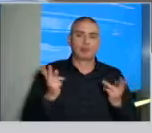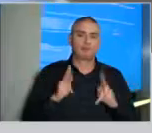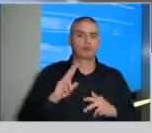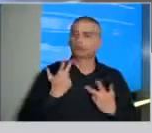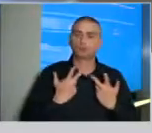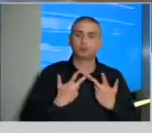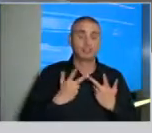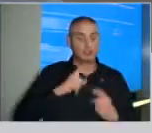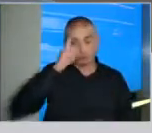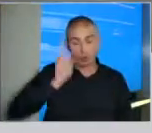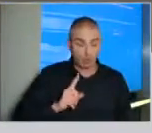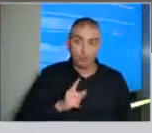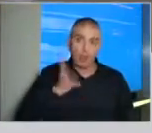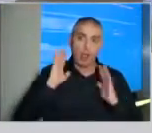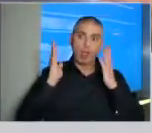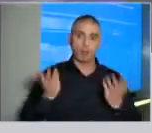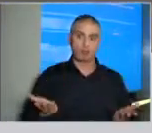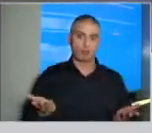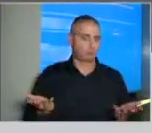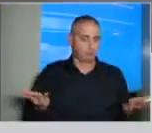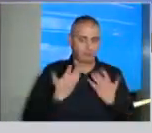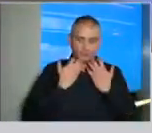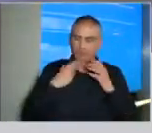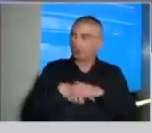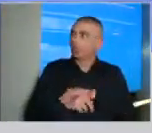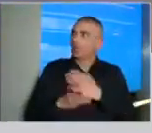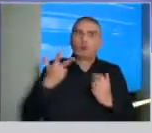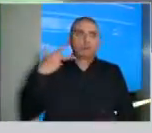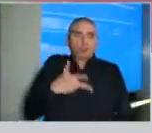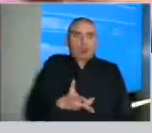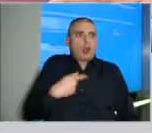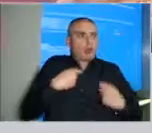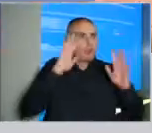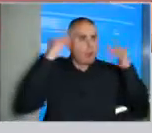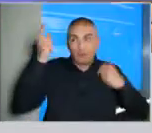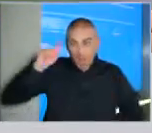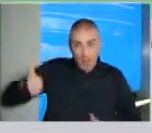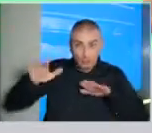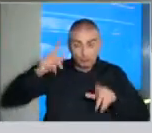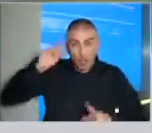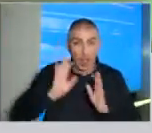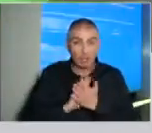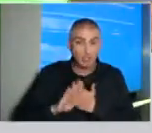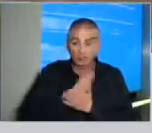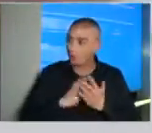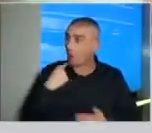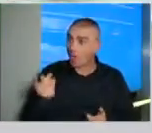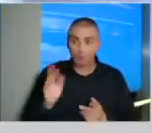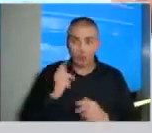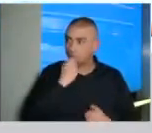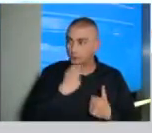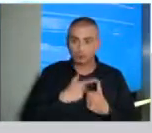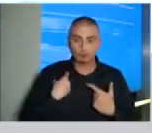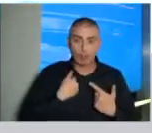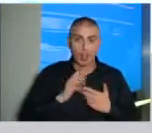שלישית, ואם הוא לא יודע זה חמור מאוד. זה פרשת ריגול, פרשת צוללות למצרים, והוא לא יודע משום דבר. לא דיווחו לו, אין מוסד, אין